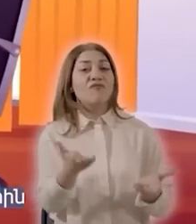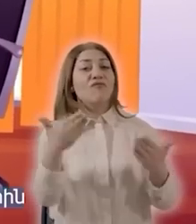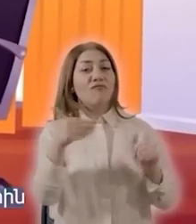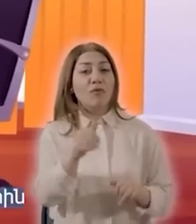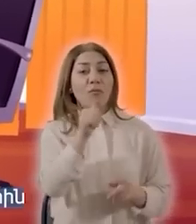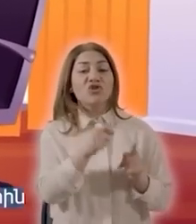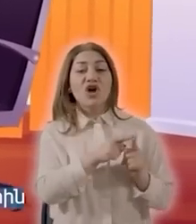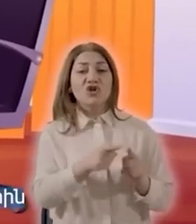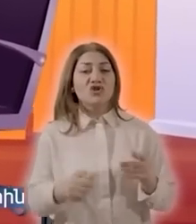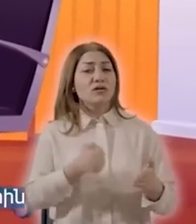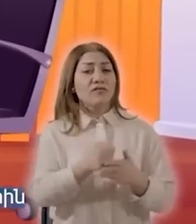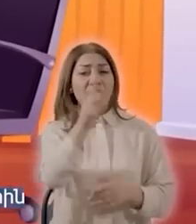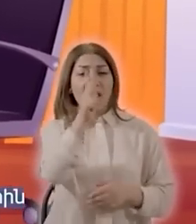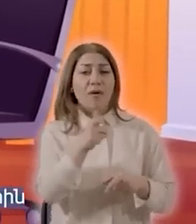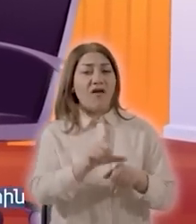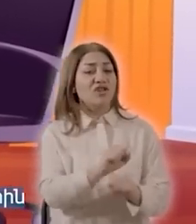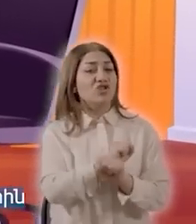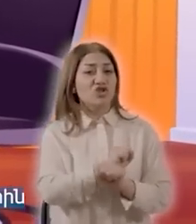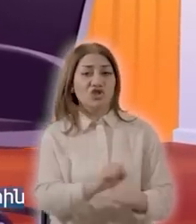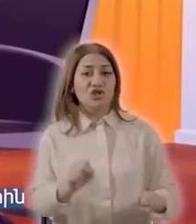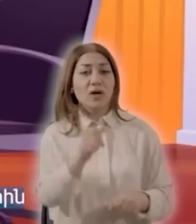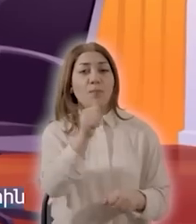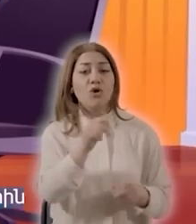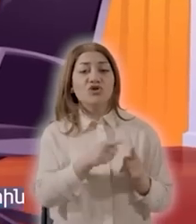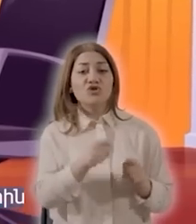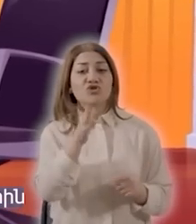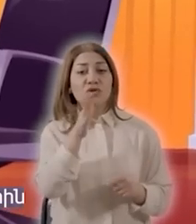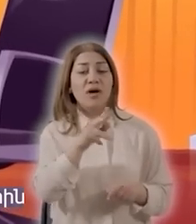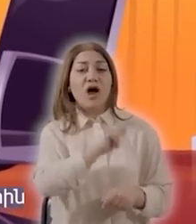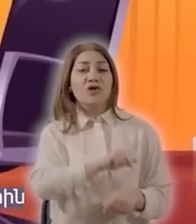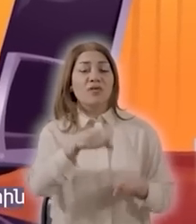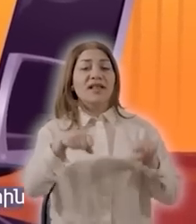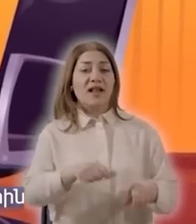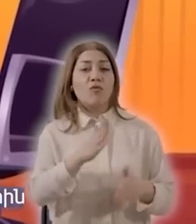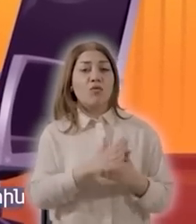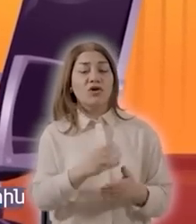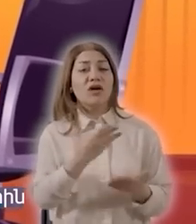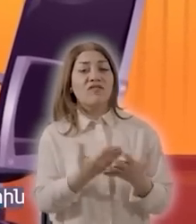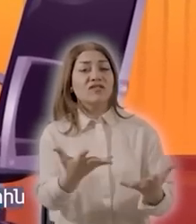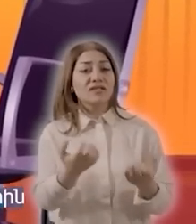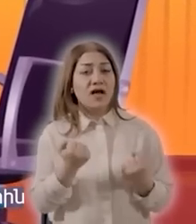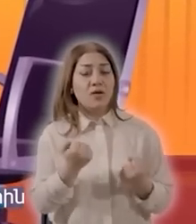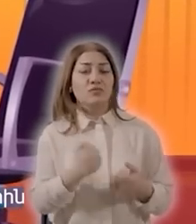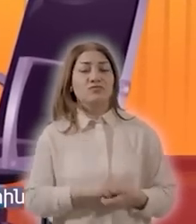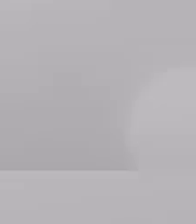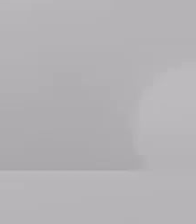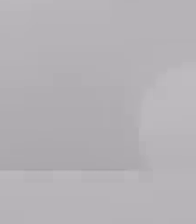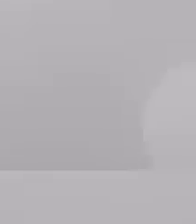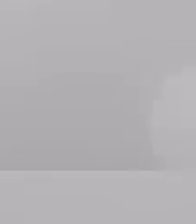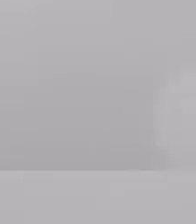չի կարող 3 ամսից ավելի լինել։ Փորձաշրջանի ընթացքում աշխատողը ունի վարձատրության իրավունք առանց որևէ սահմանափակման։